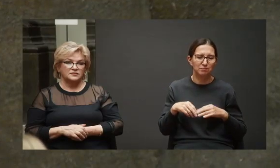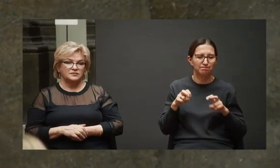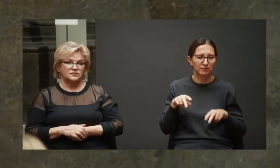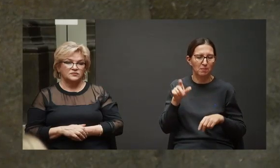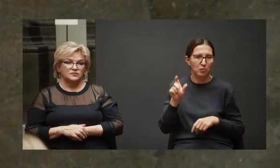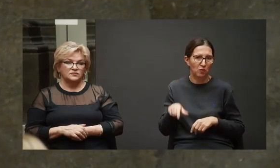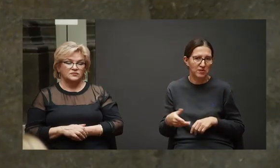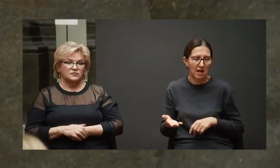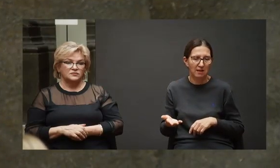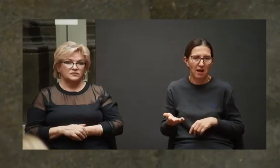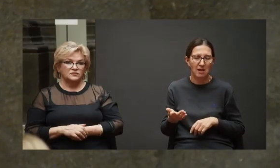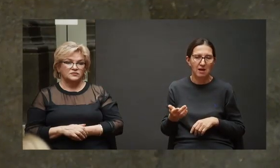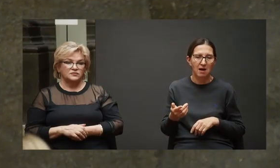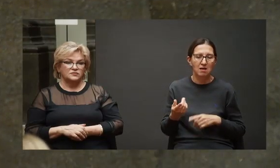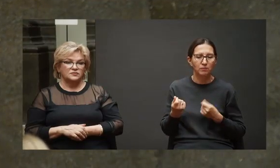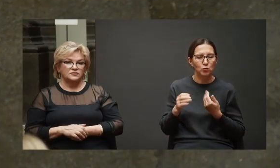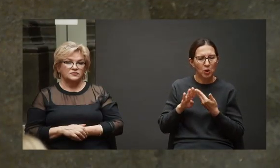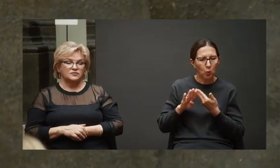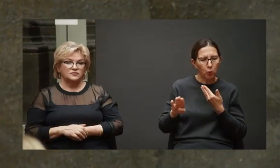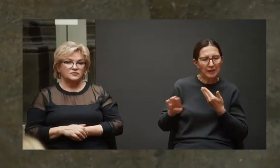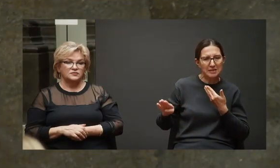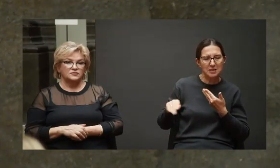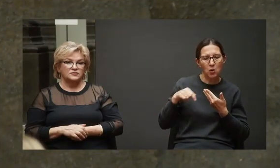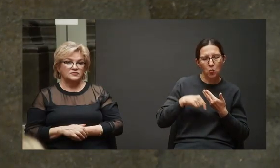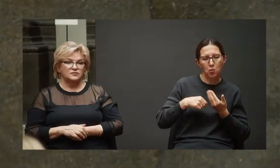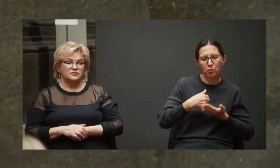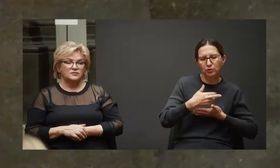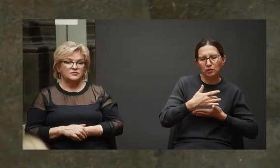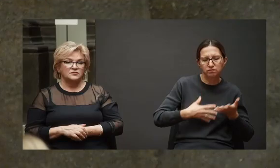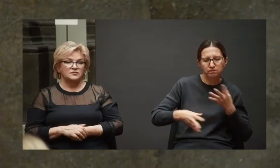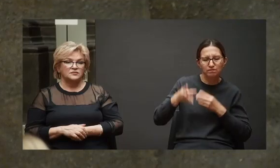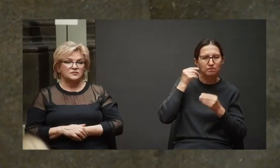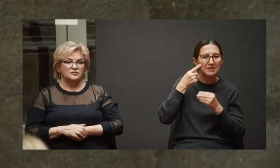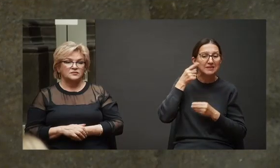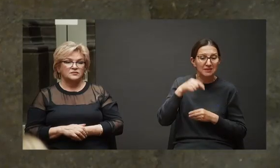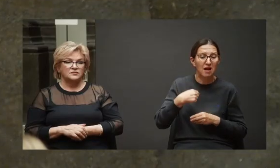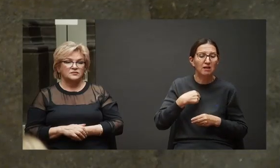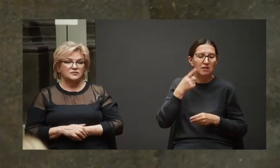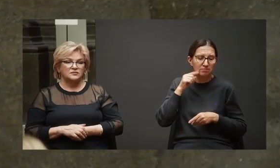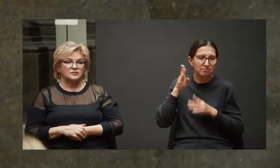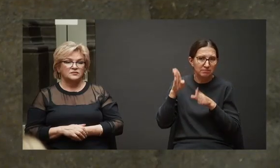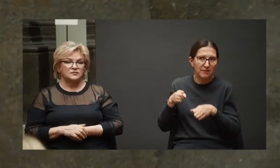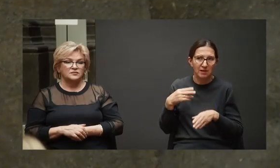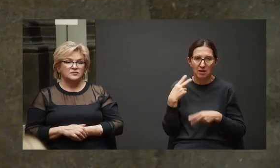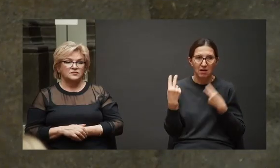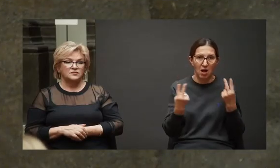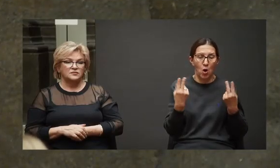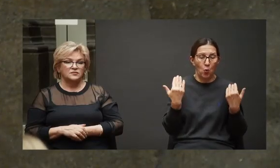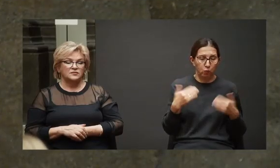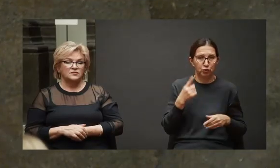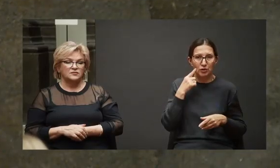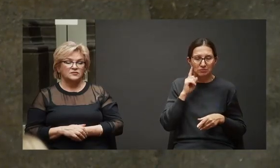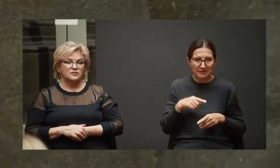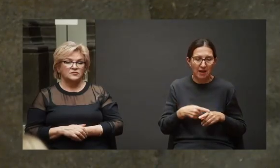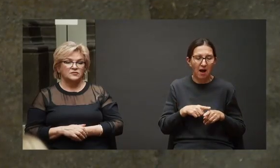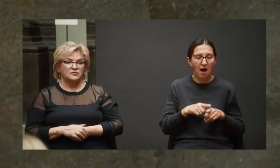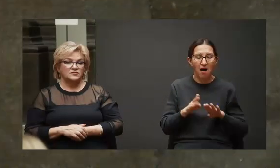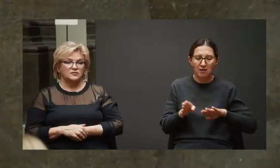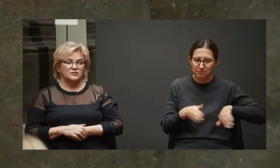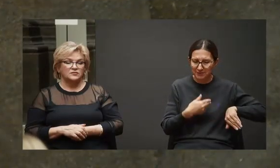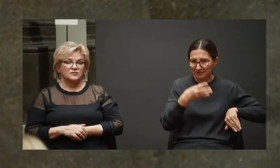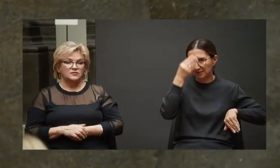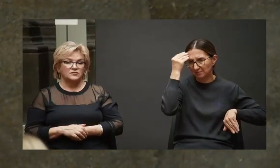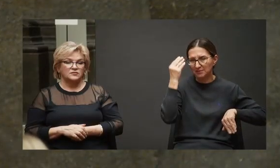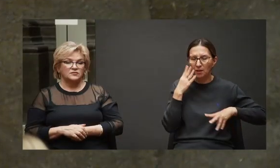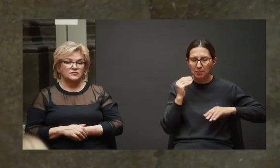вот, может быть, иногда уйти от тех знаний, которые ты приобрел вокруг этого, да, и посмотреть внимательно.